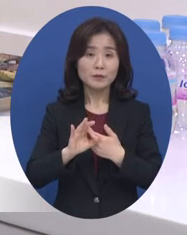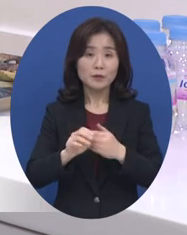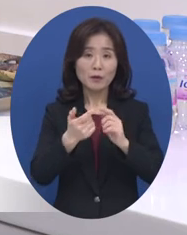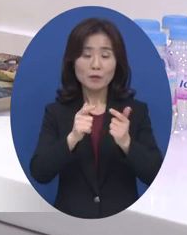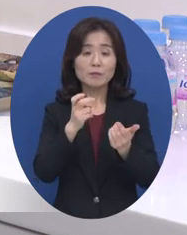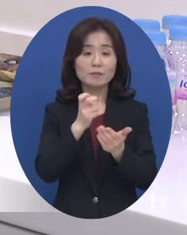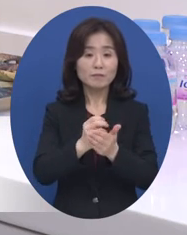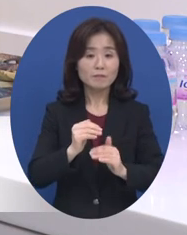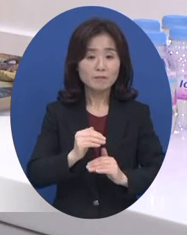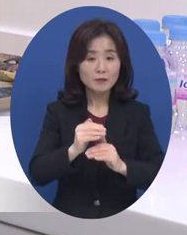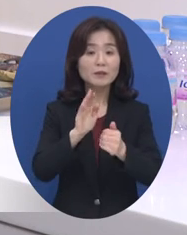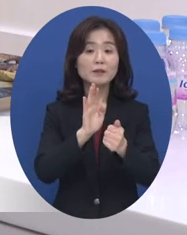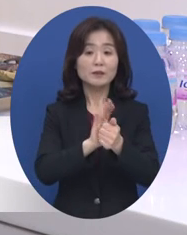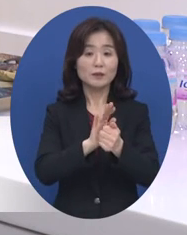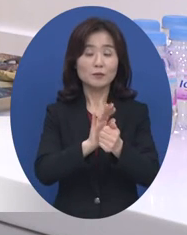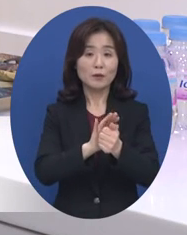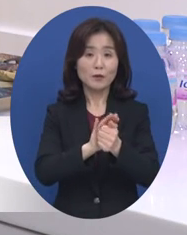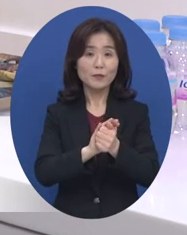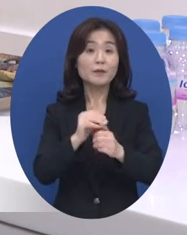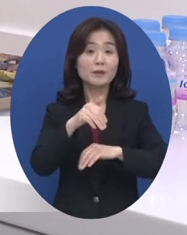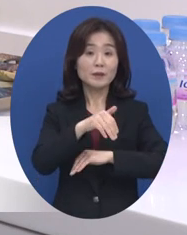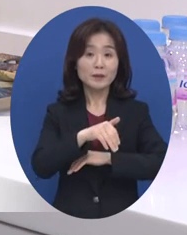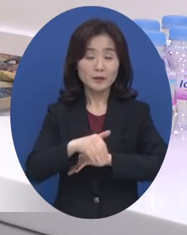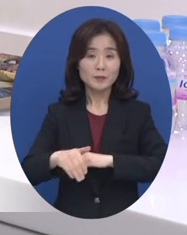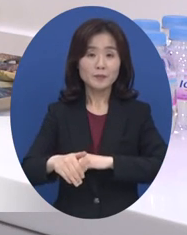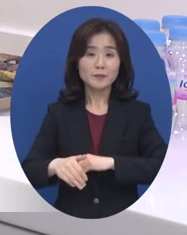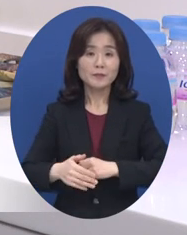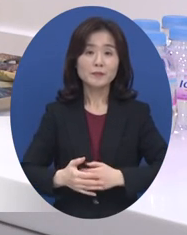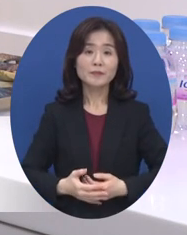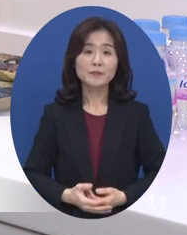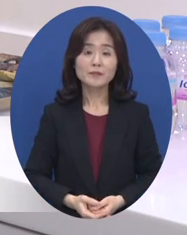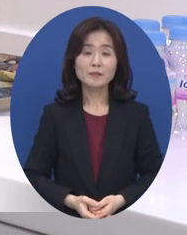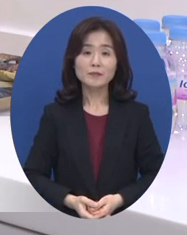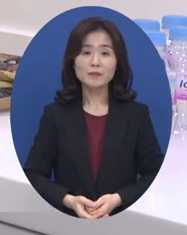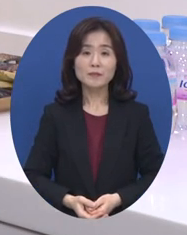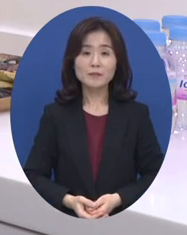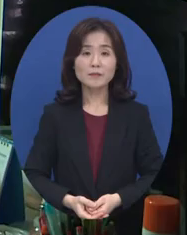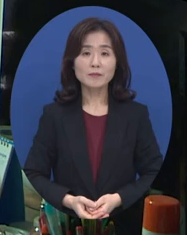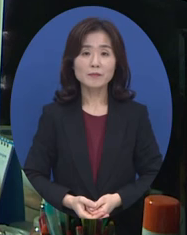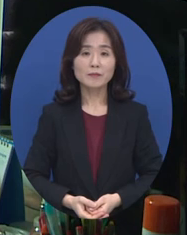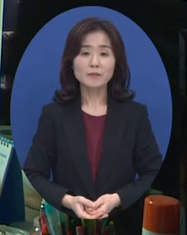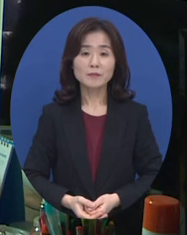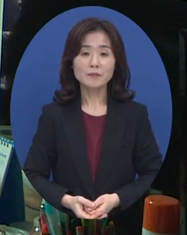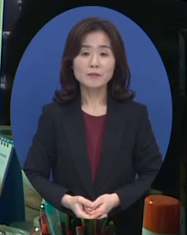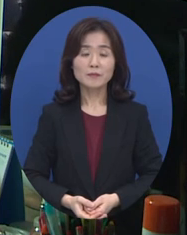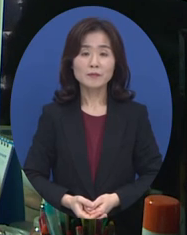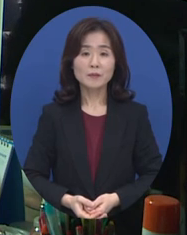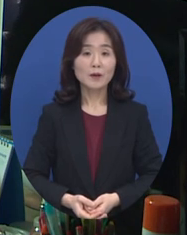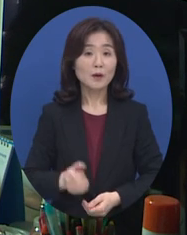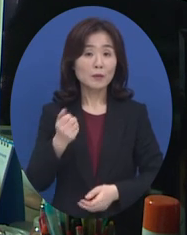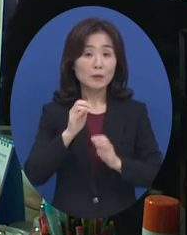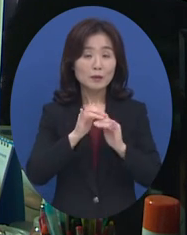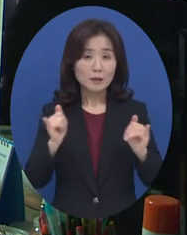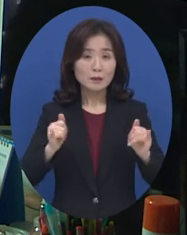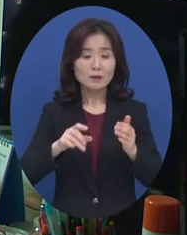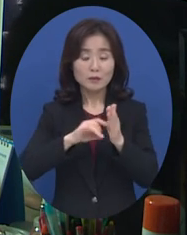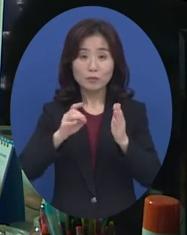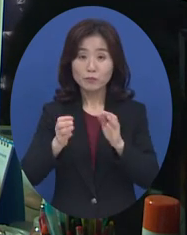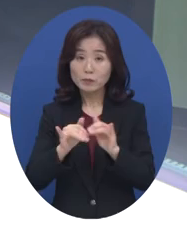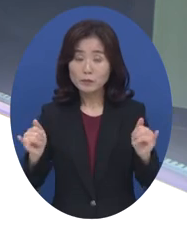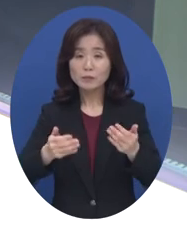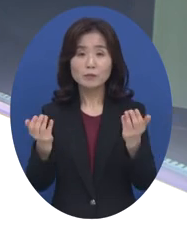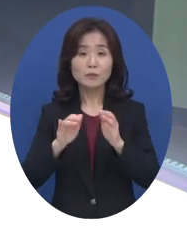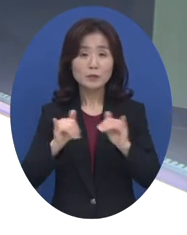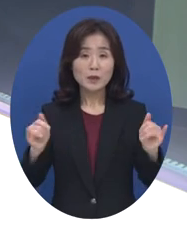법적 절차에 대한 지원까지 도움을 드리고 이 도움을 드릴 예정입니다 변호사와 세무사 노무사